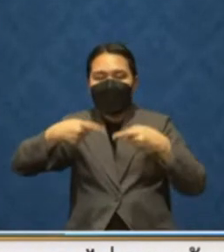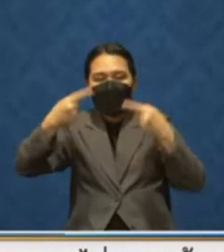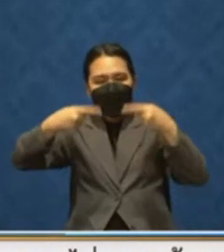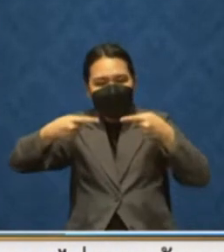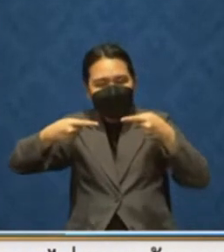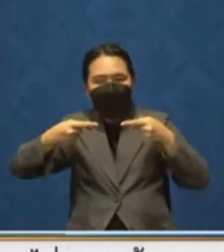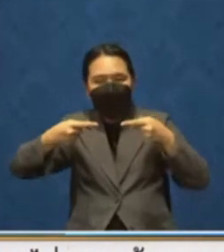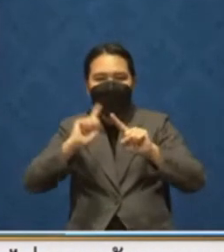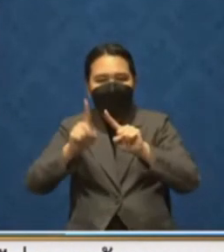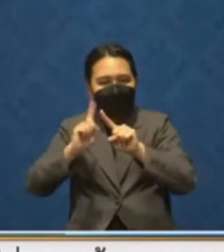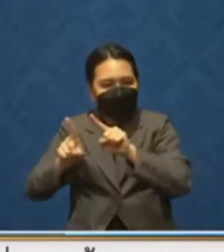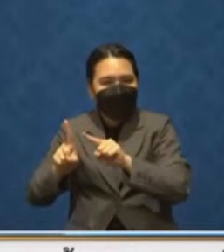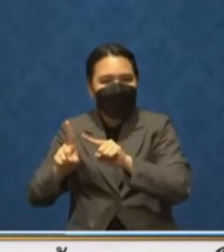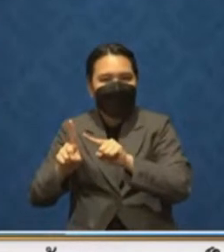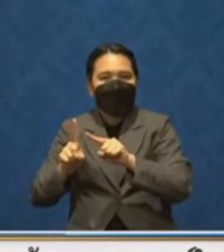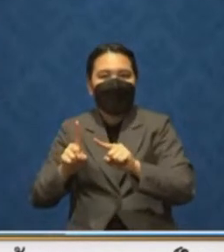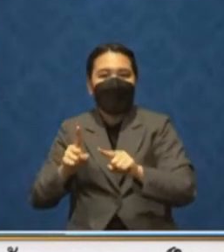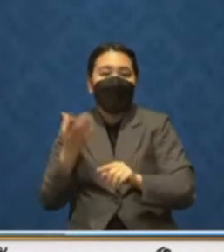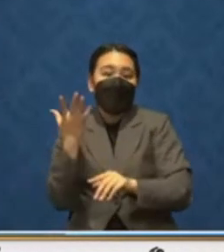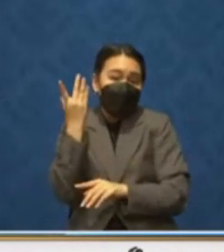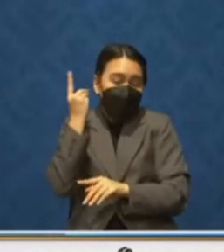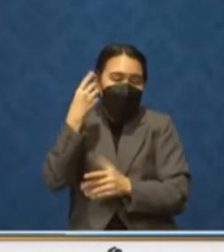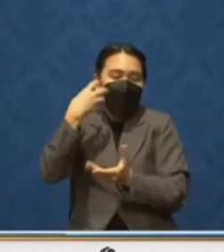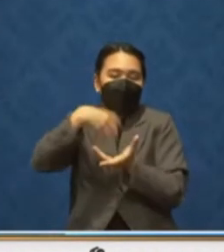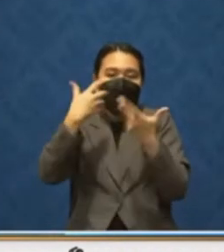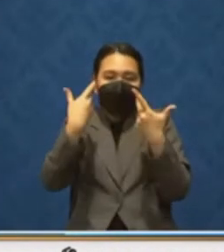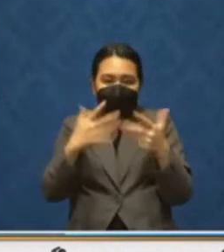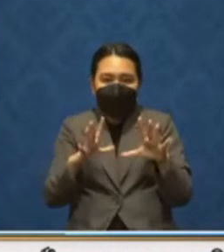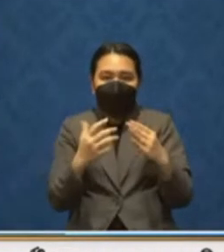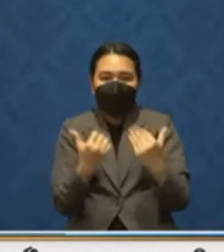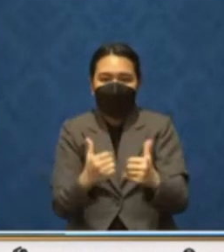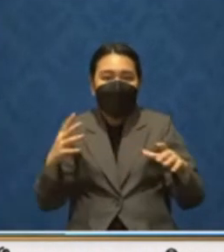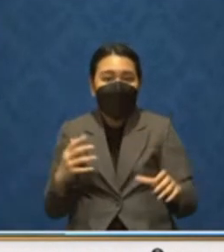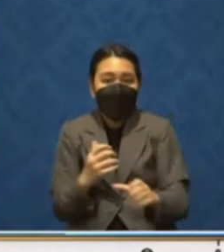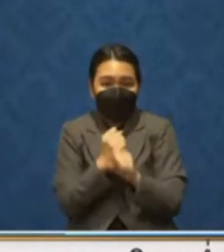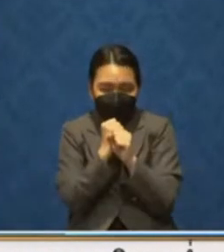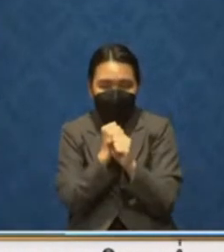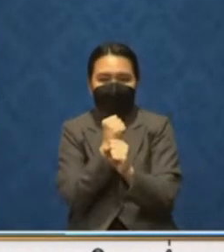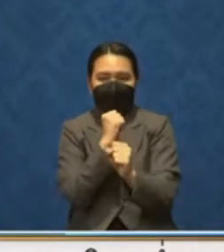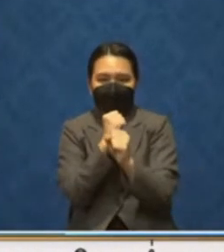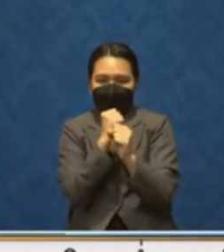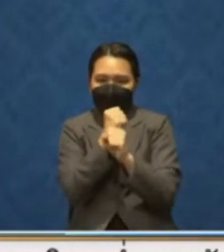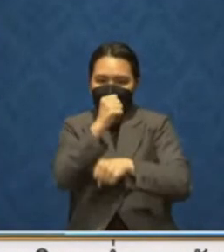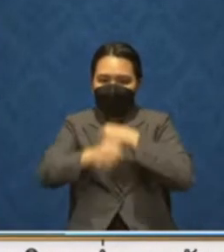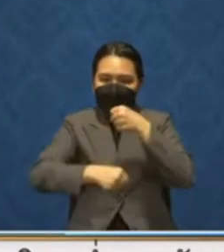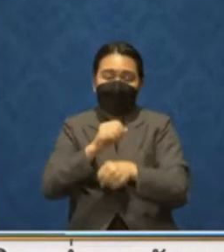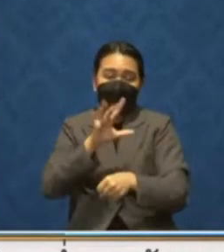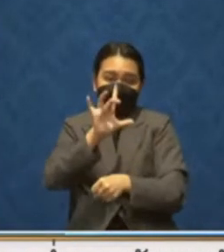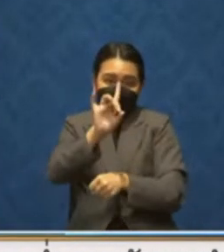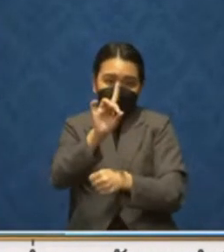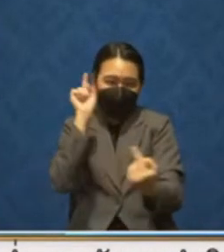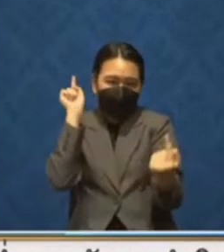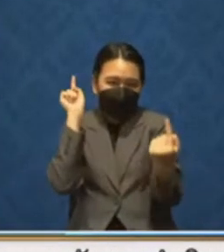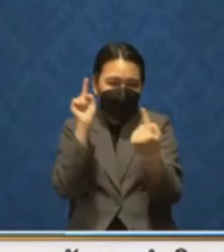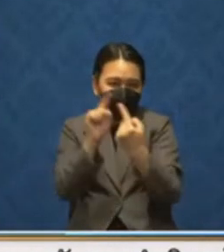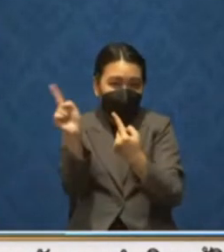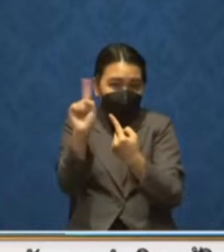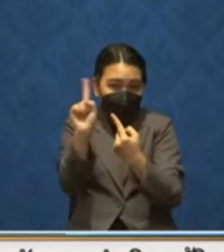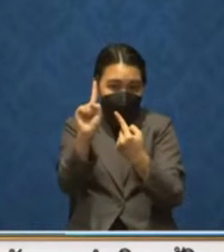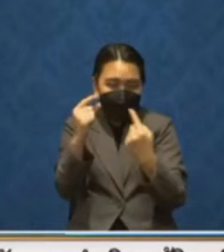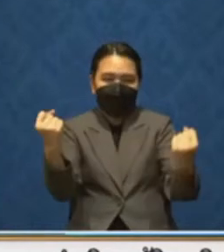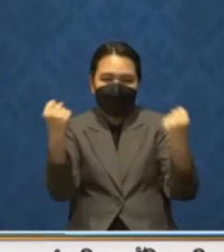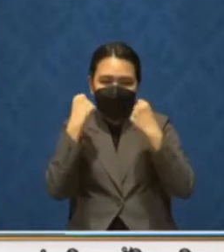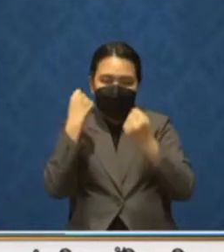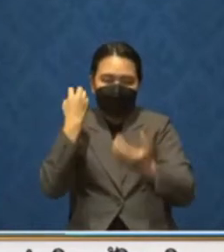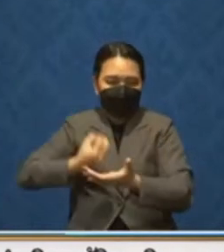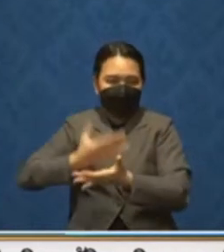วานนี้ผมขอย่อนะครับอีกครั้งหนึ่งว่าการเดินทาง 8ปีของเรานั้นเพื่อไปสู่ความมั่นคงมั่งคั่งยั่งยืนให้สั้นลงด้วยกันเล่าประกอบ